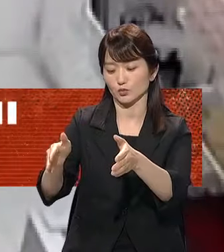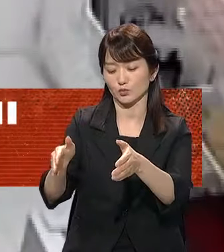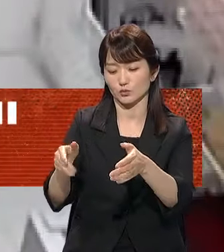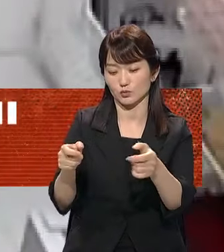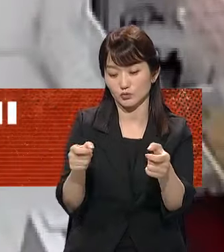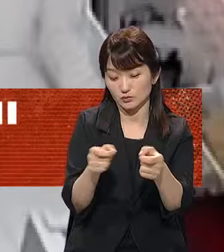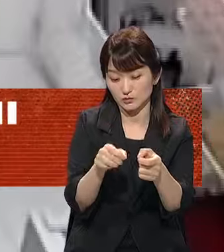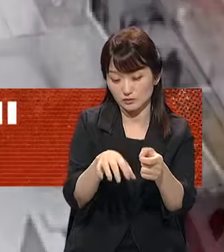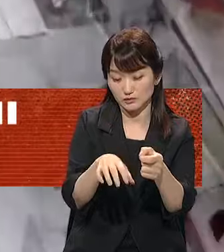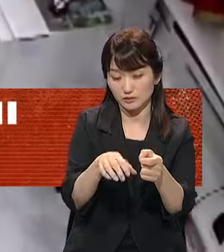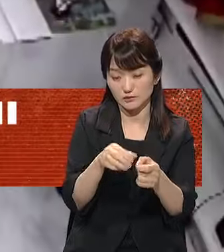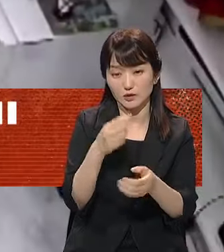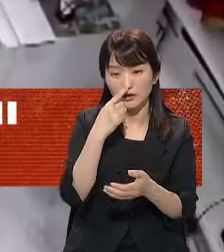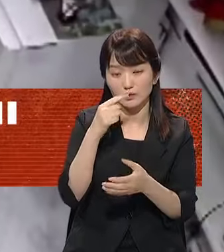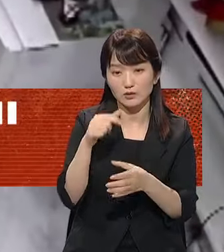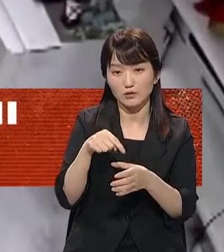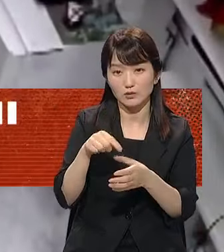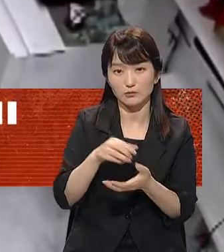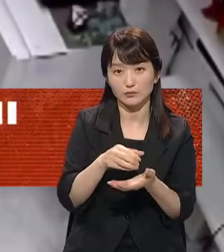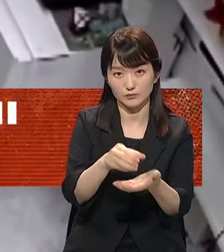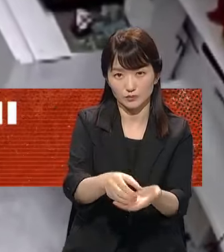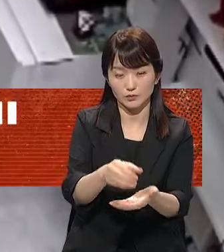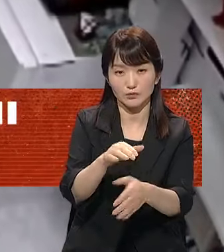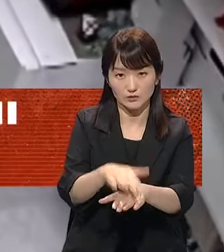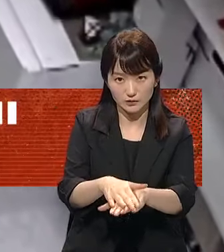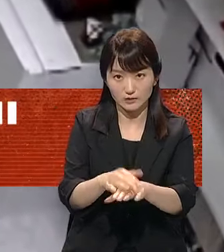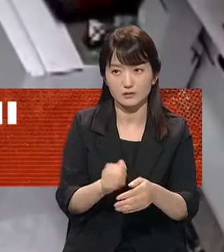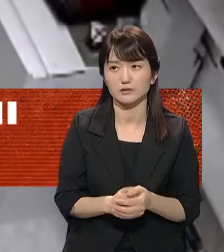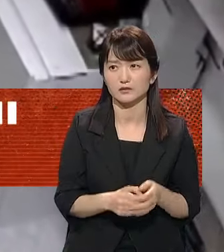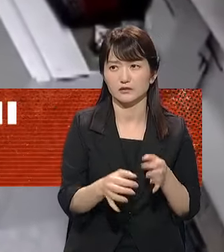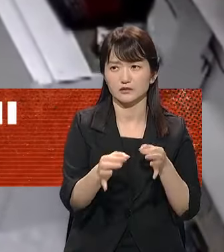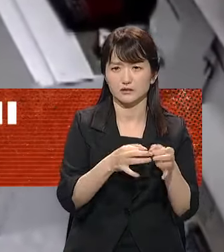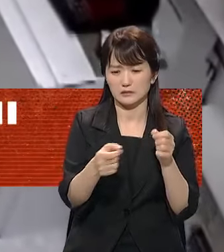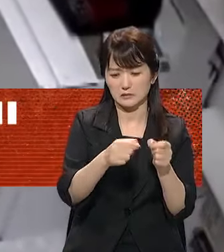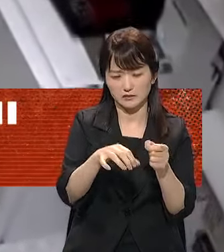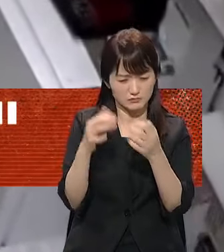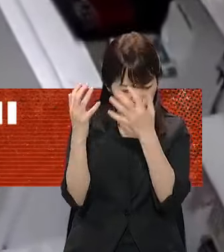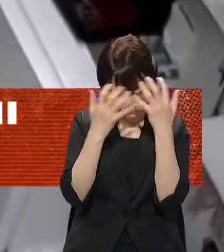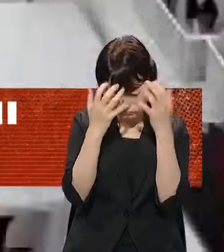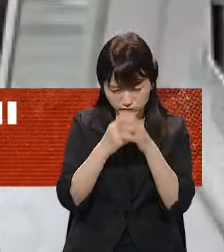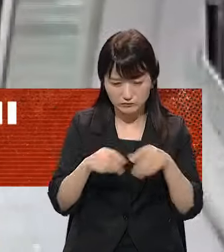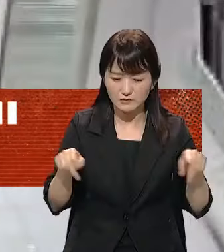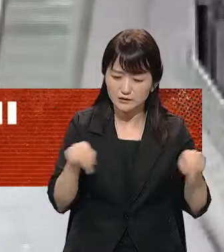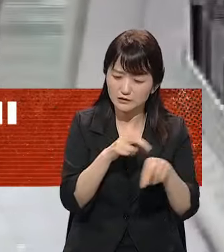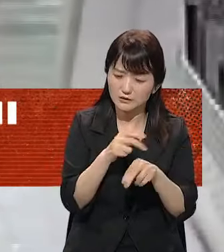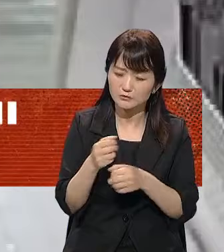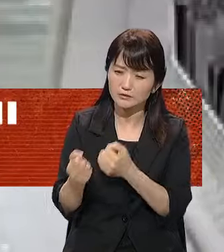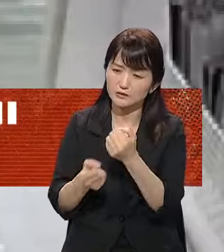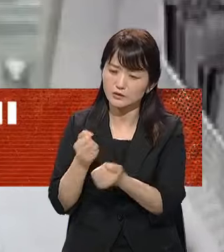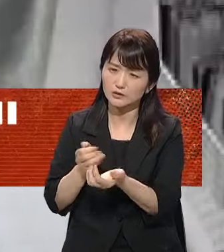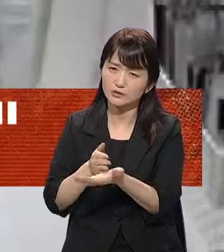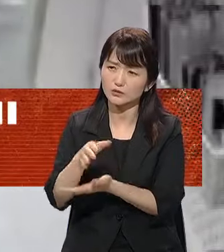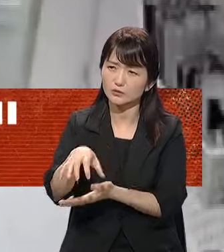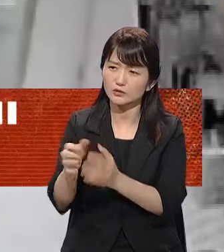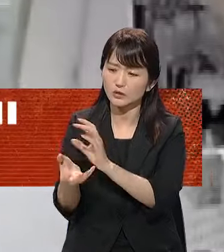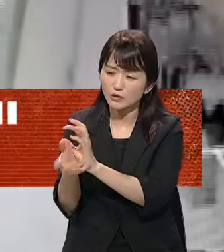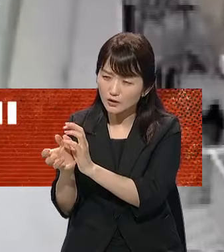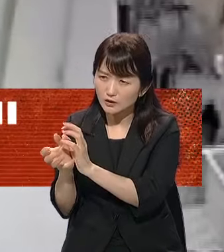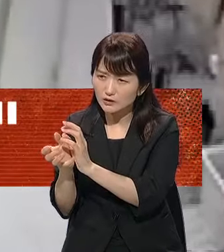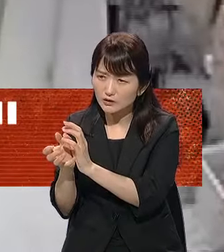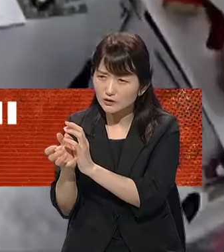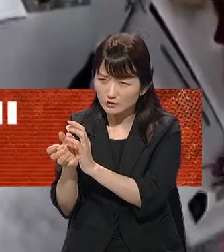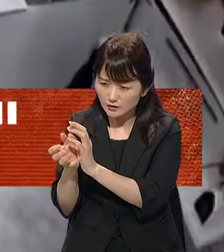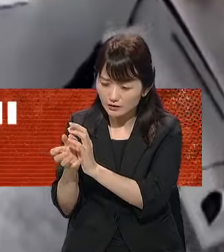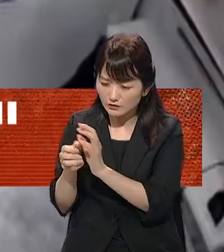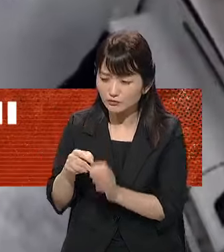이런 연락을 받았다고 합니다 그런데 가게 앞이 좀 복잡한데요 인도 그다음 자전거 전용도로 화단을 지나서 도로가 있는